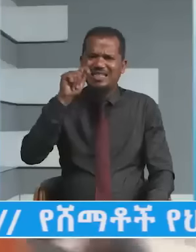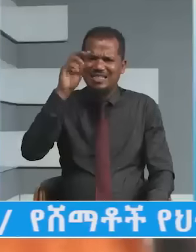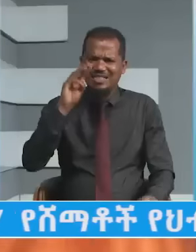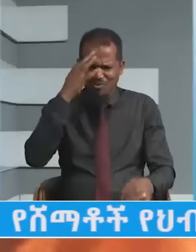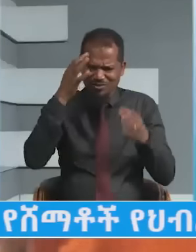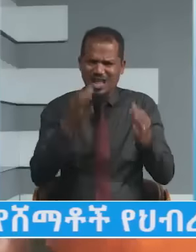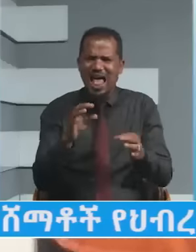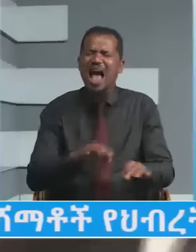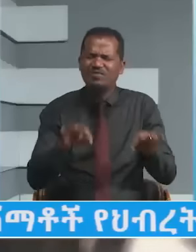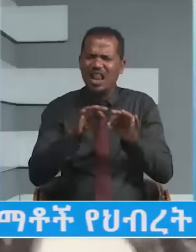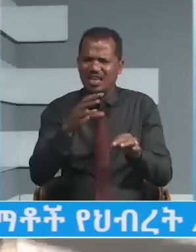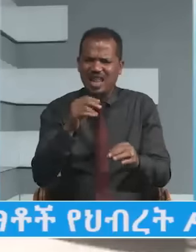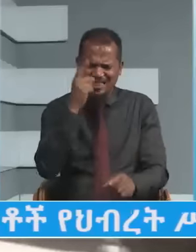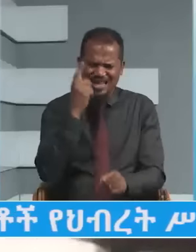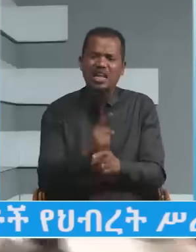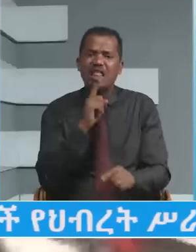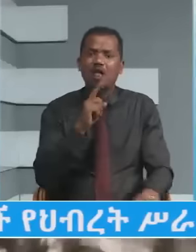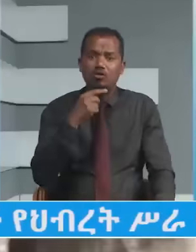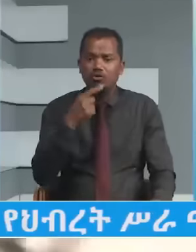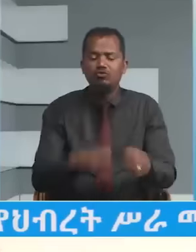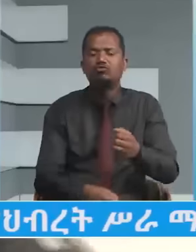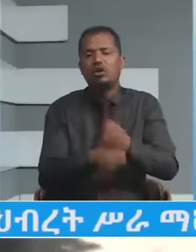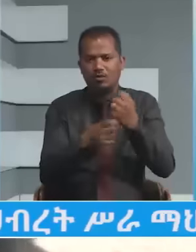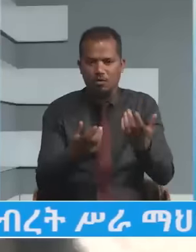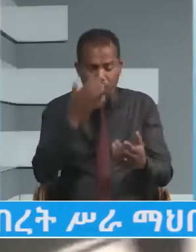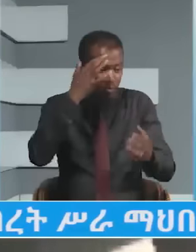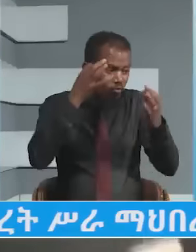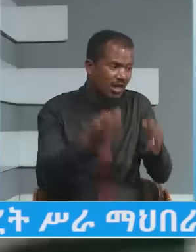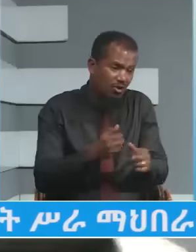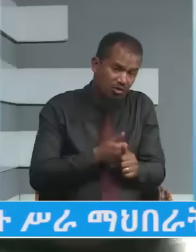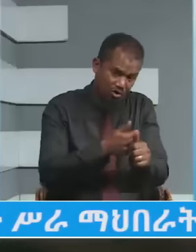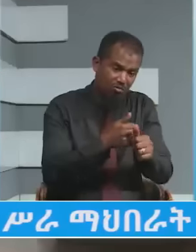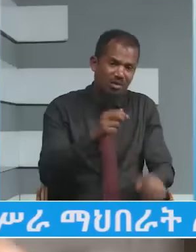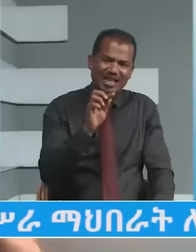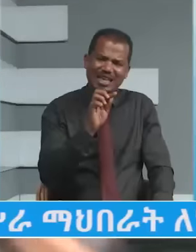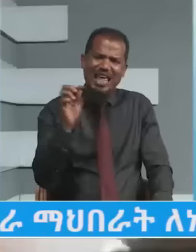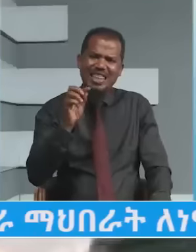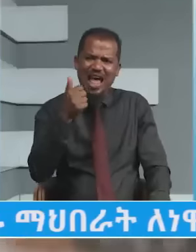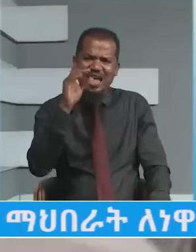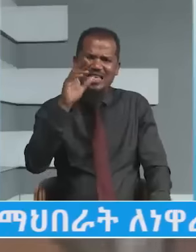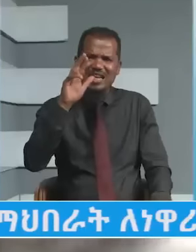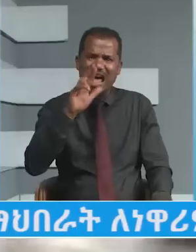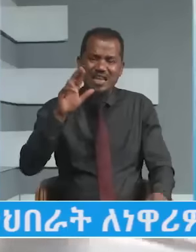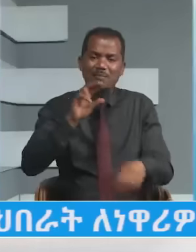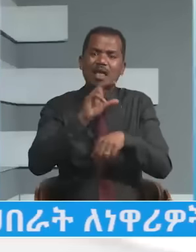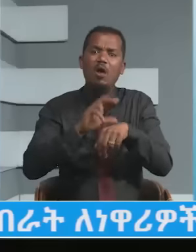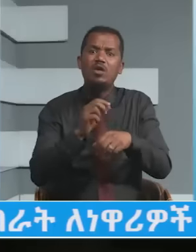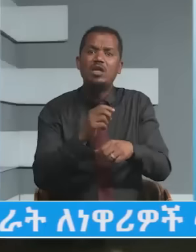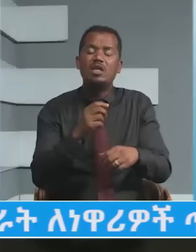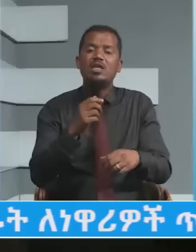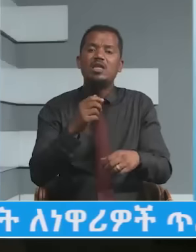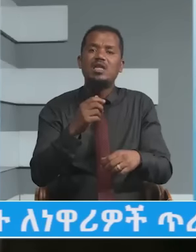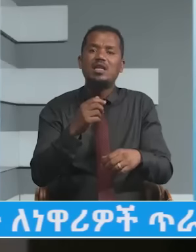የጋንትስን ውሳኔ አስፈላጊና ትክክለኛ ሲሉ ደግፈዋል። ውሳኔውን ተከትሎ ቀኝ አክራሪ የብሔራዊ ደህንነት